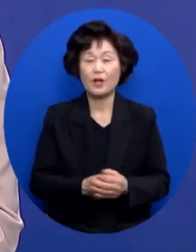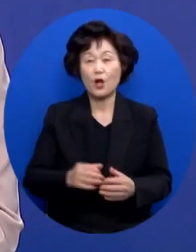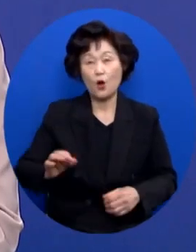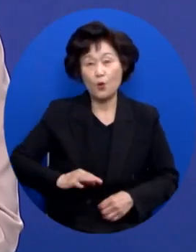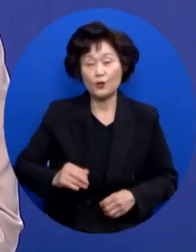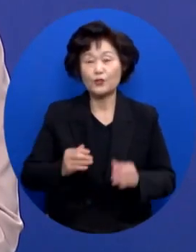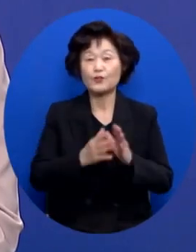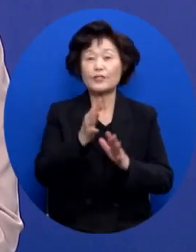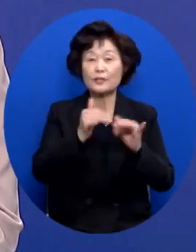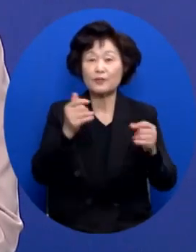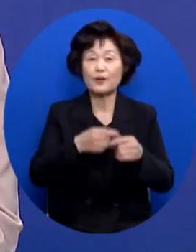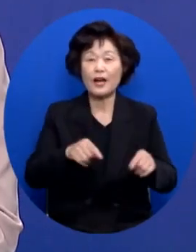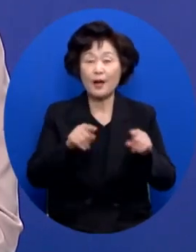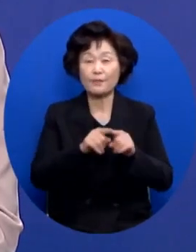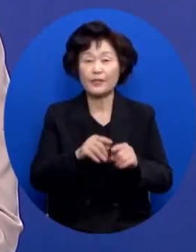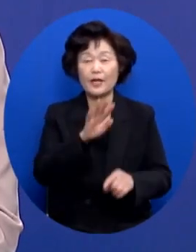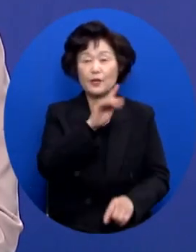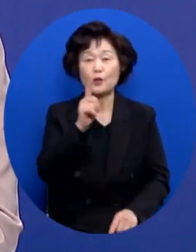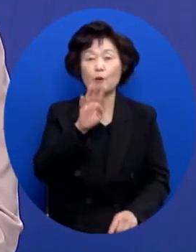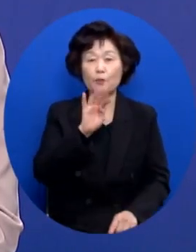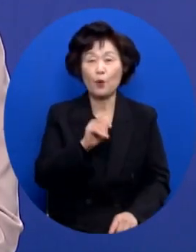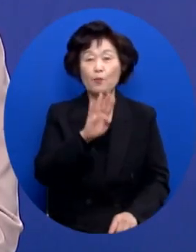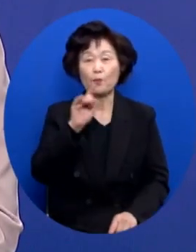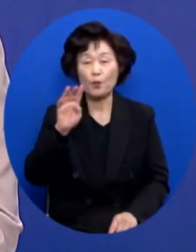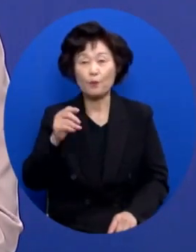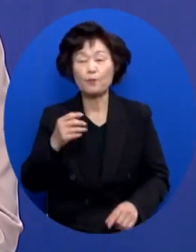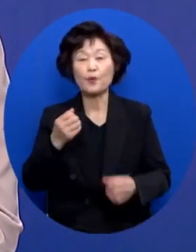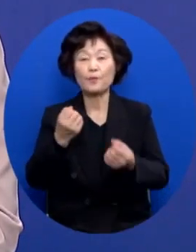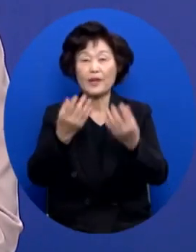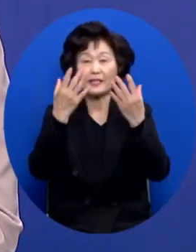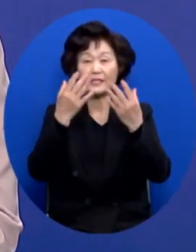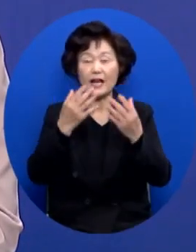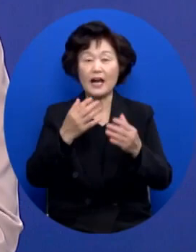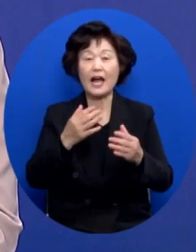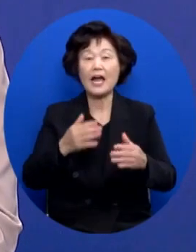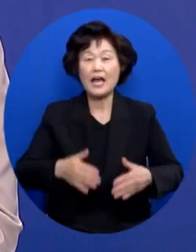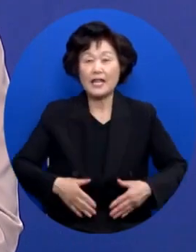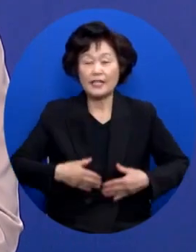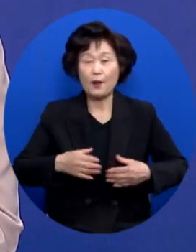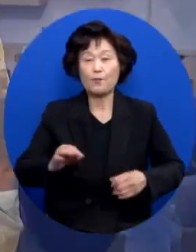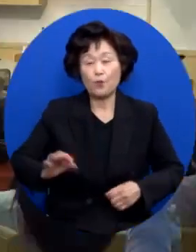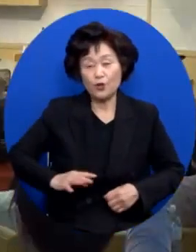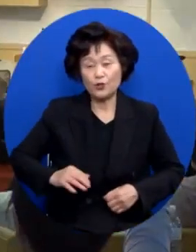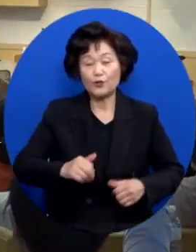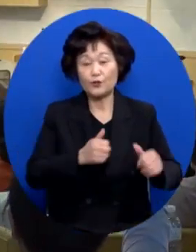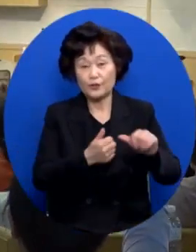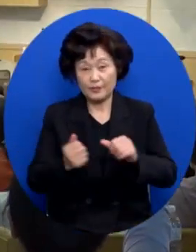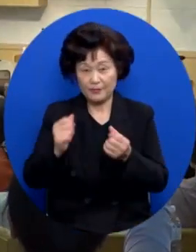원주 시민과 함께하는 봄봄봄 콘서트가 남원주 침례교회에서 열렸습니다.